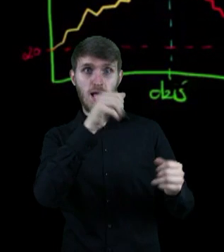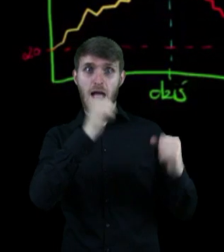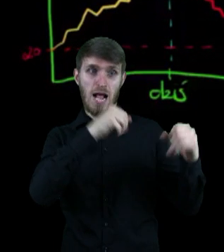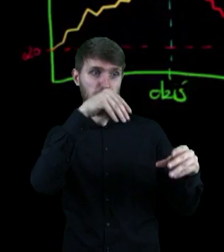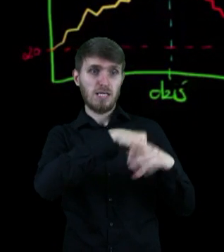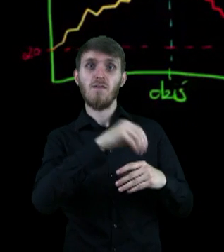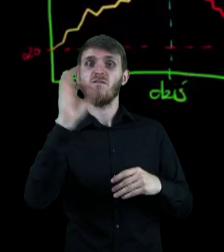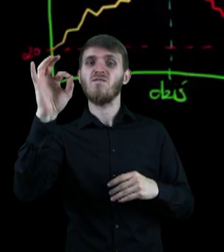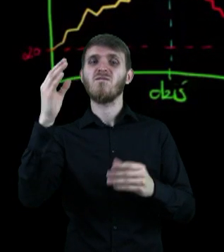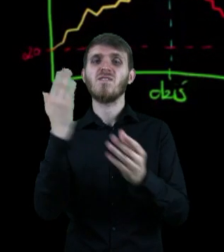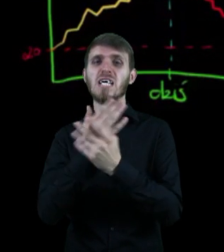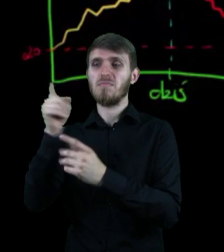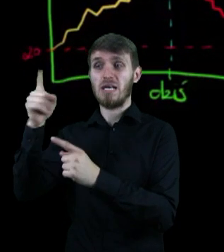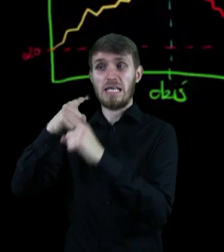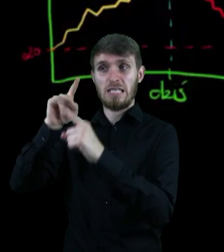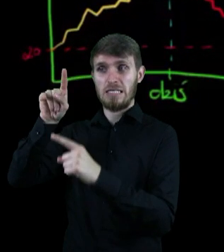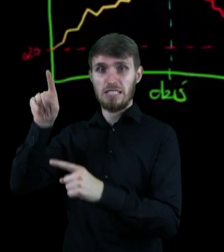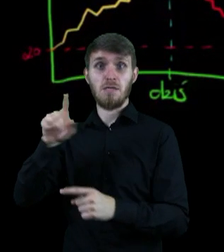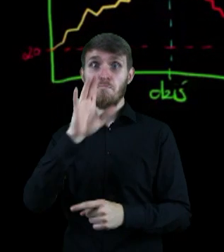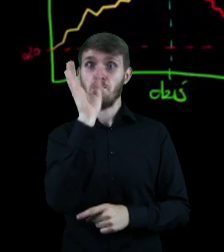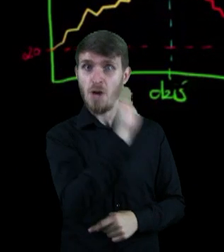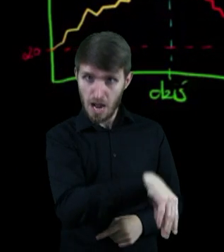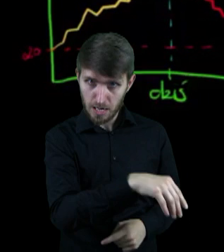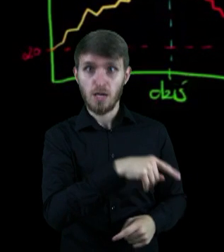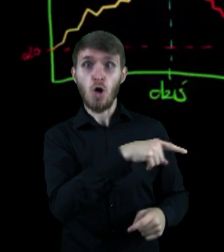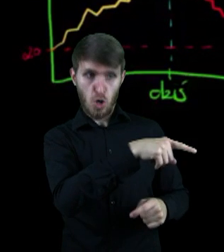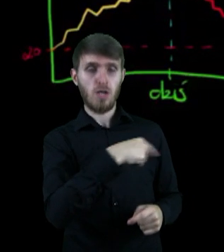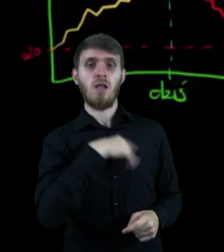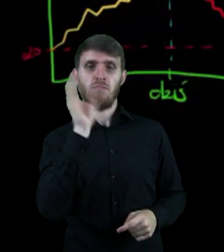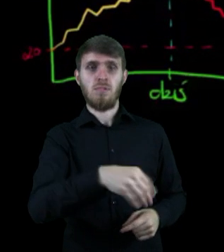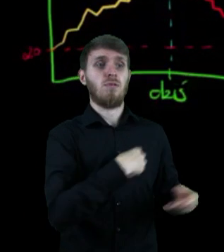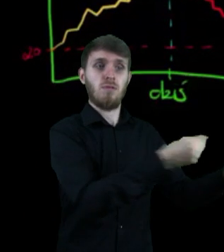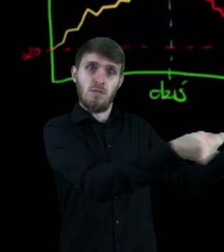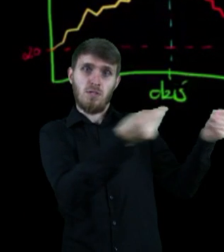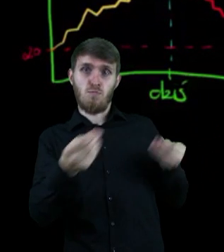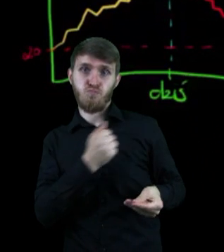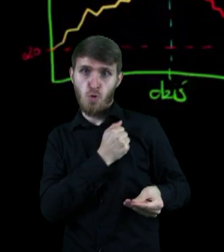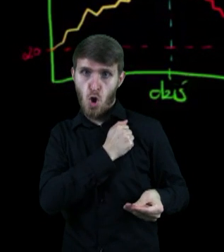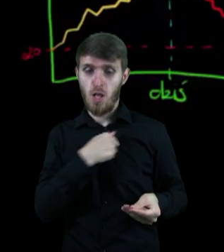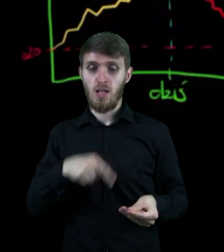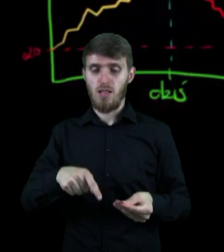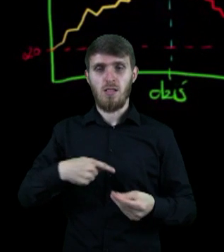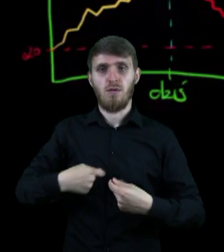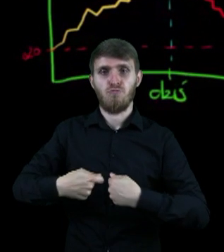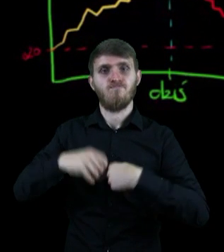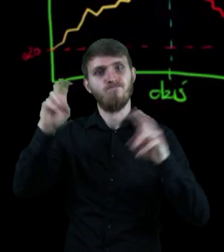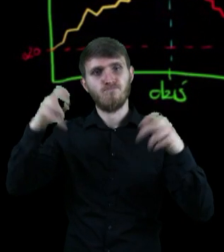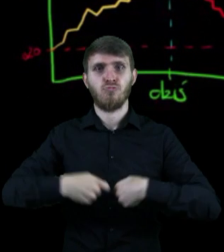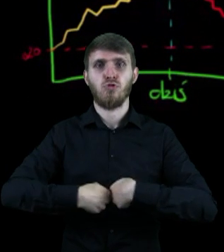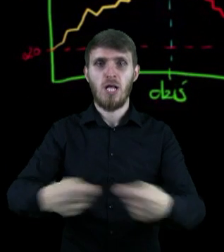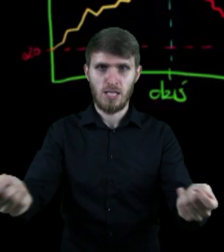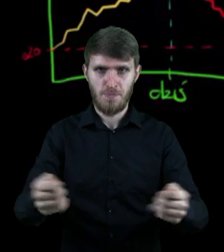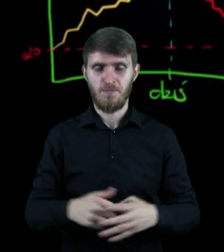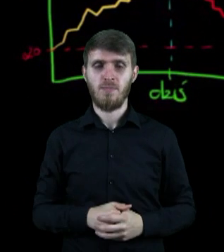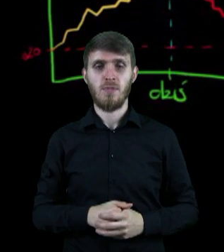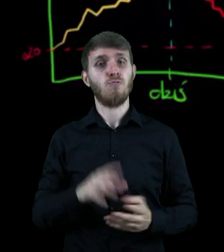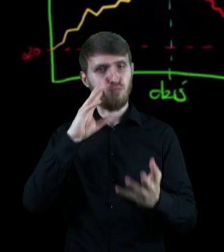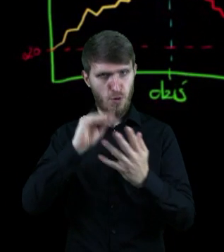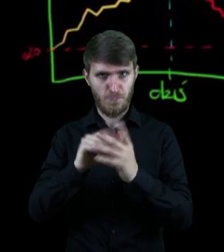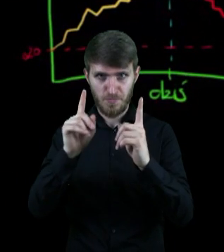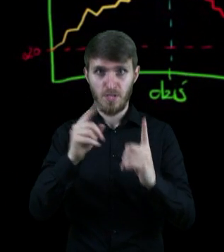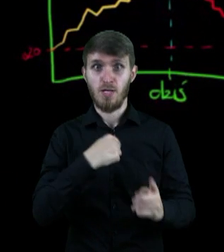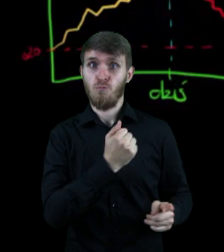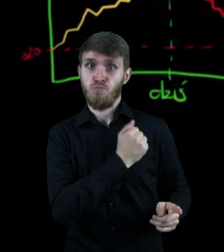który taką akcję posiada w swoim portfelu i dokonujecie sprzedaży tego papieru, czyli najpierw